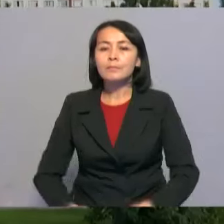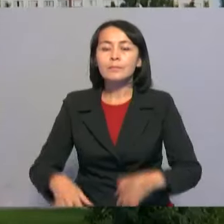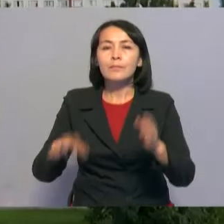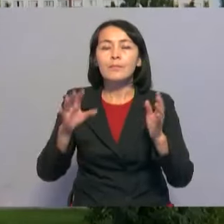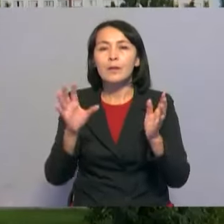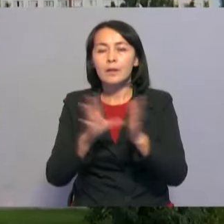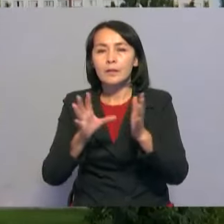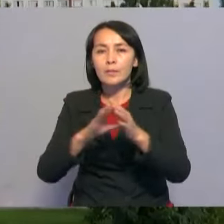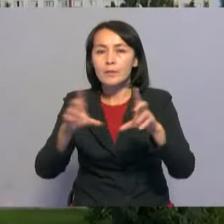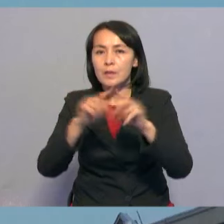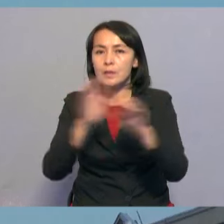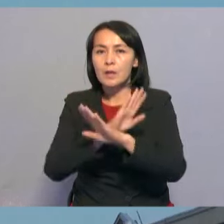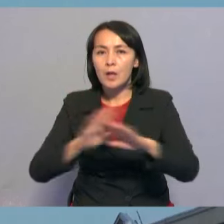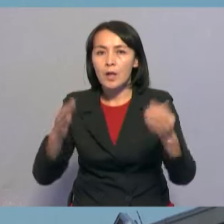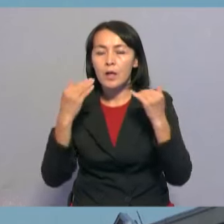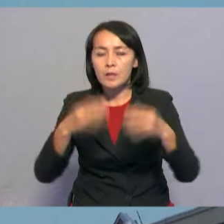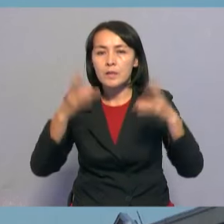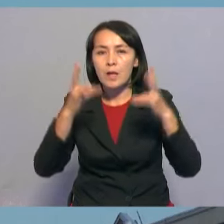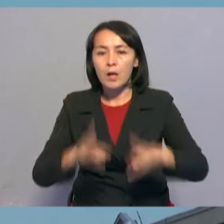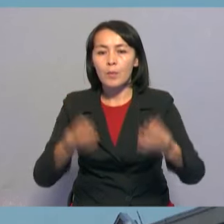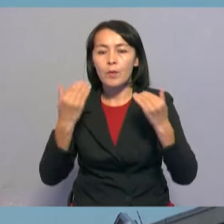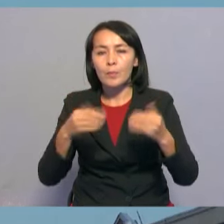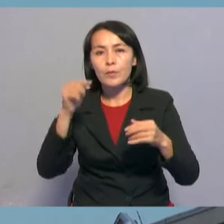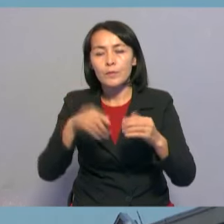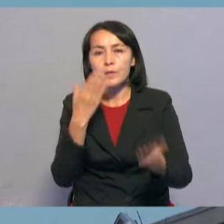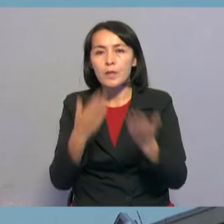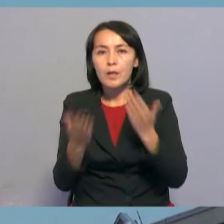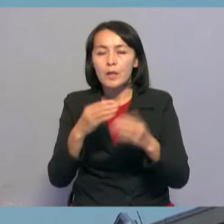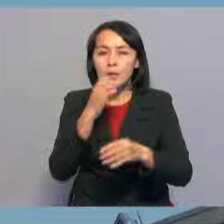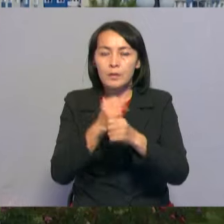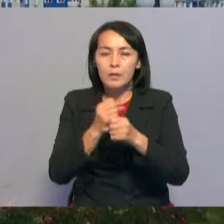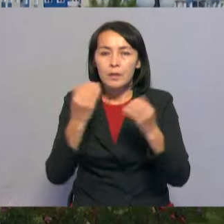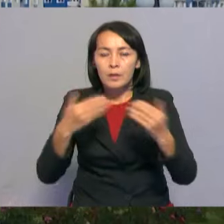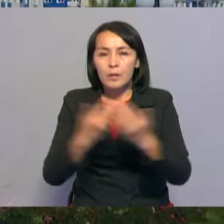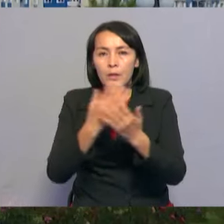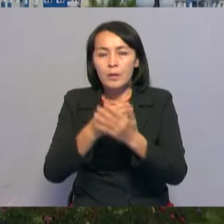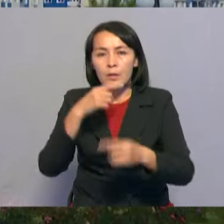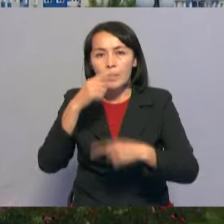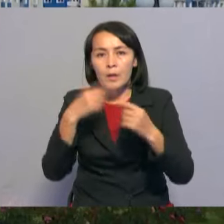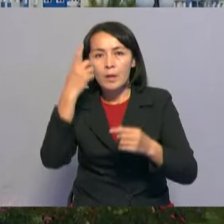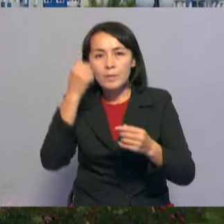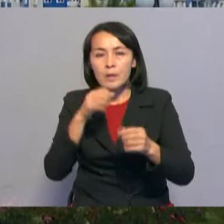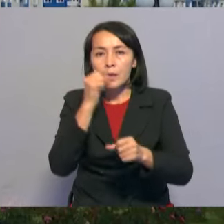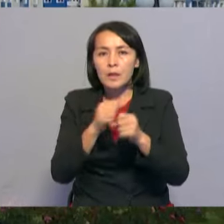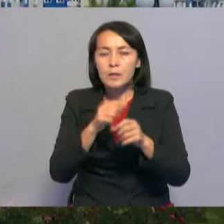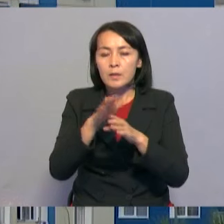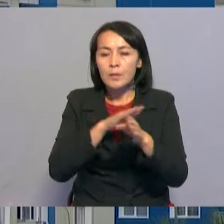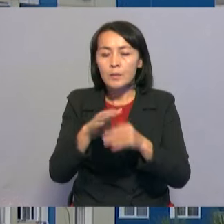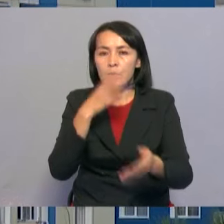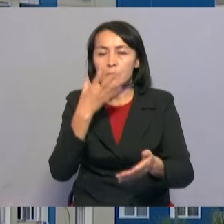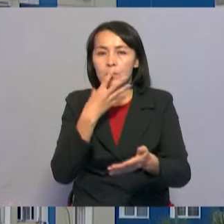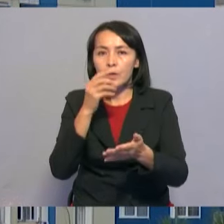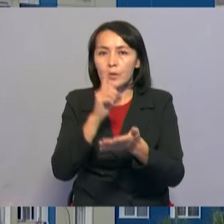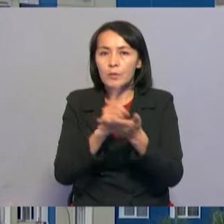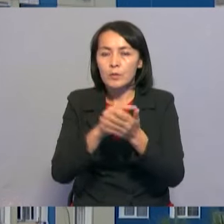Атомная электростанция не является источником аварий. При условии, если используются передовые технологии и каждый выполняет свои обязанности